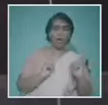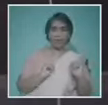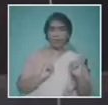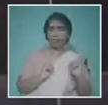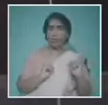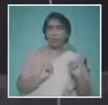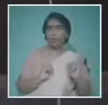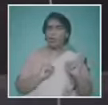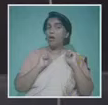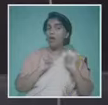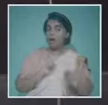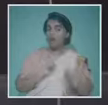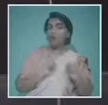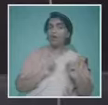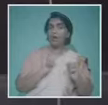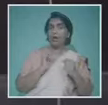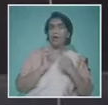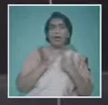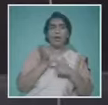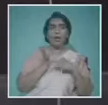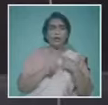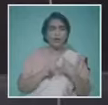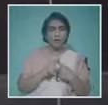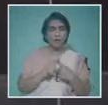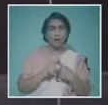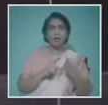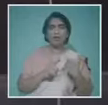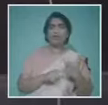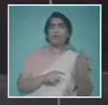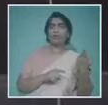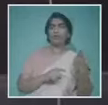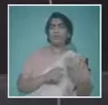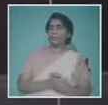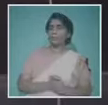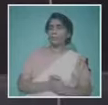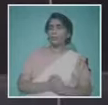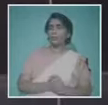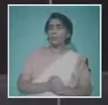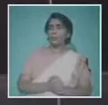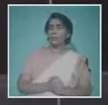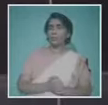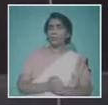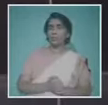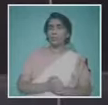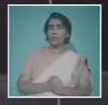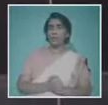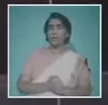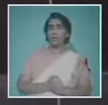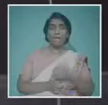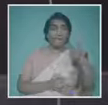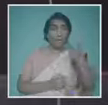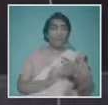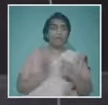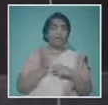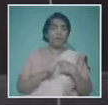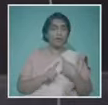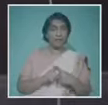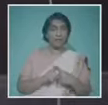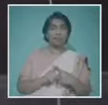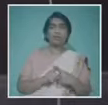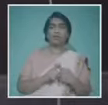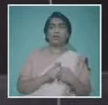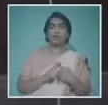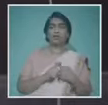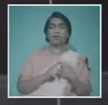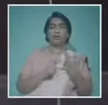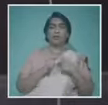පස්සේ මොකද්ද විත්හෝල්ඩින් ටැක්ස් එක? ඊට පස්සේ කෝඔපරේටින් ඉන්කම් ටැක්ස් එක, වැලියුඩ් ටැක්ස් එක, එක්සයිස් කස්ටම්ස්